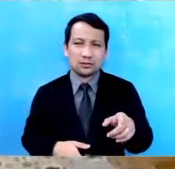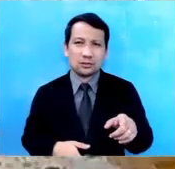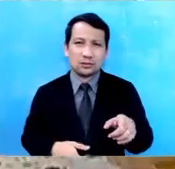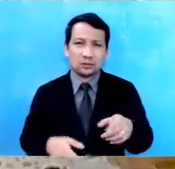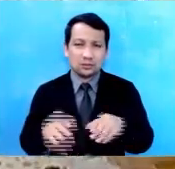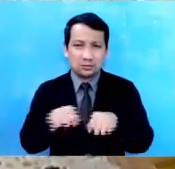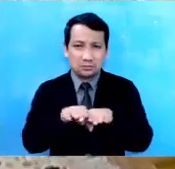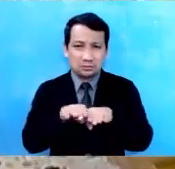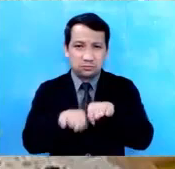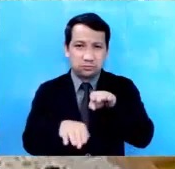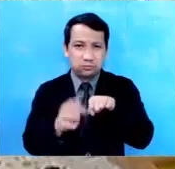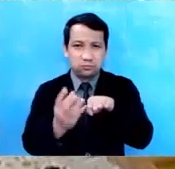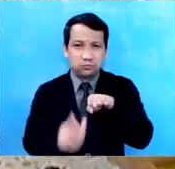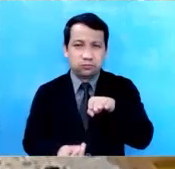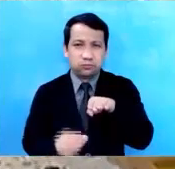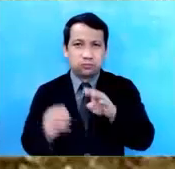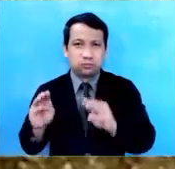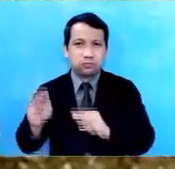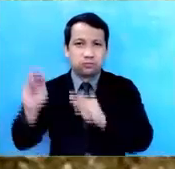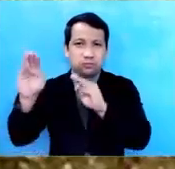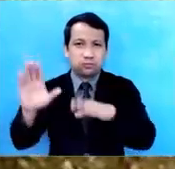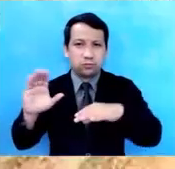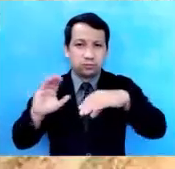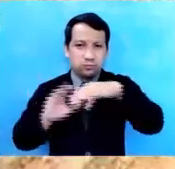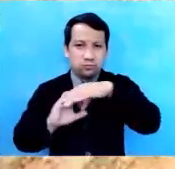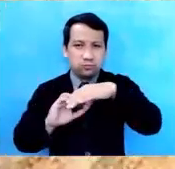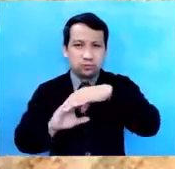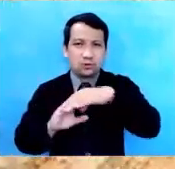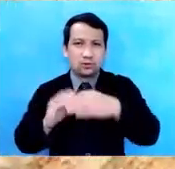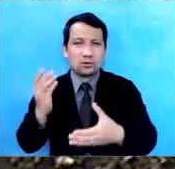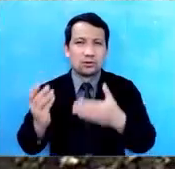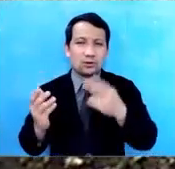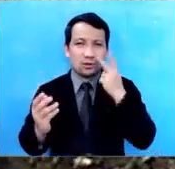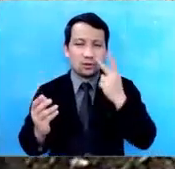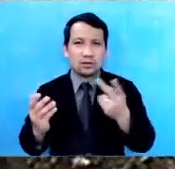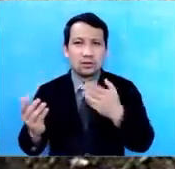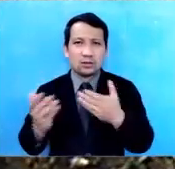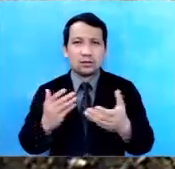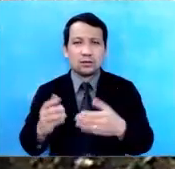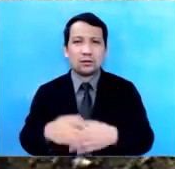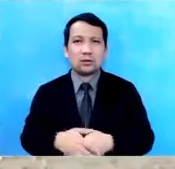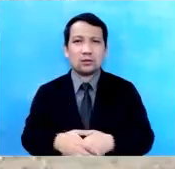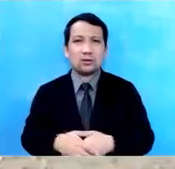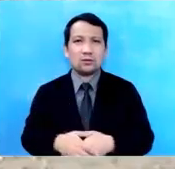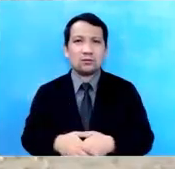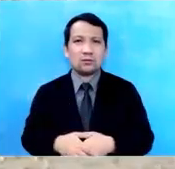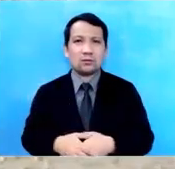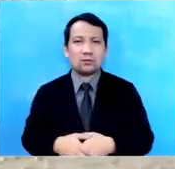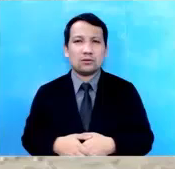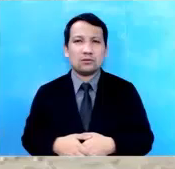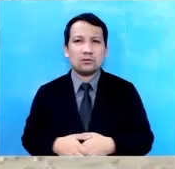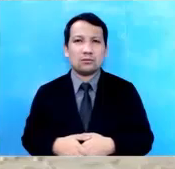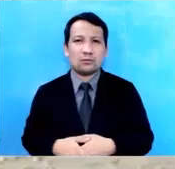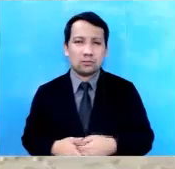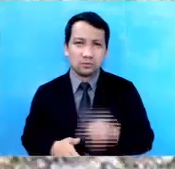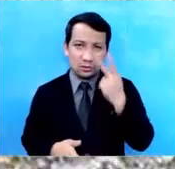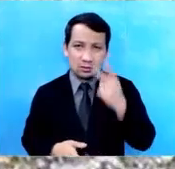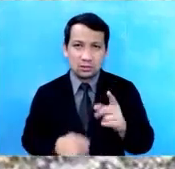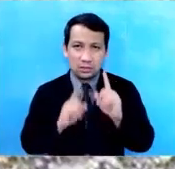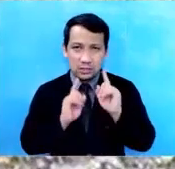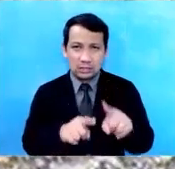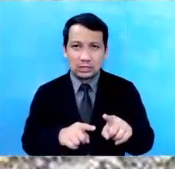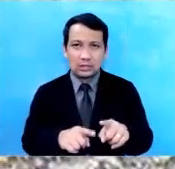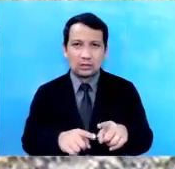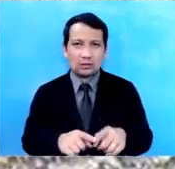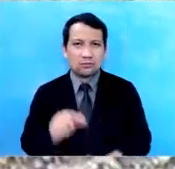sinkhole nasa bundok at kuweba. Ang ilan daw sa mga ito, mapababaw lang. Makikita mo yung report nila, ang liit lang